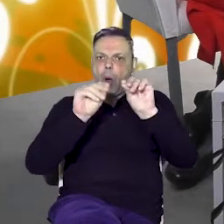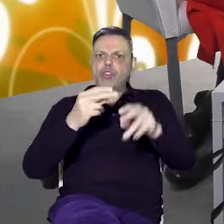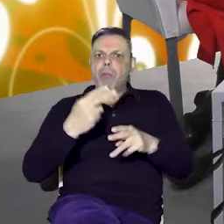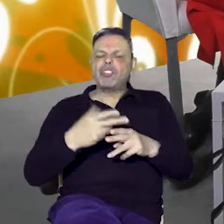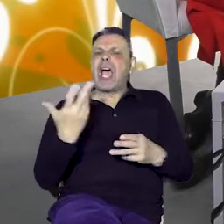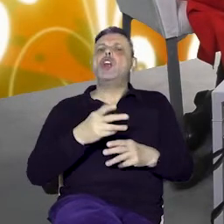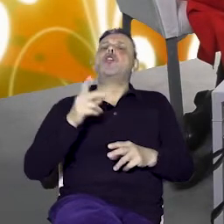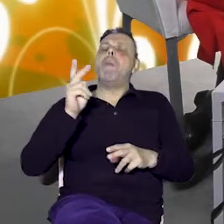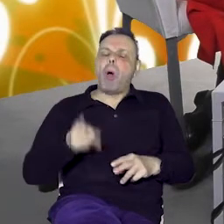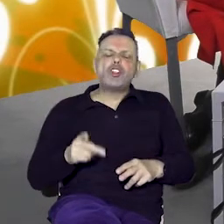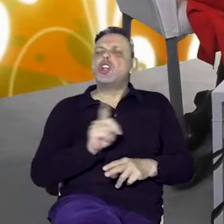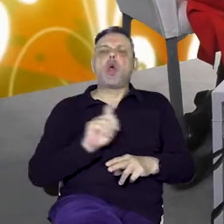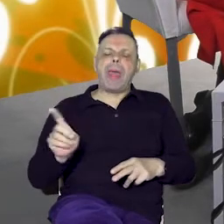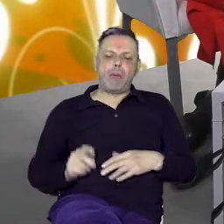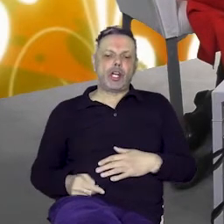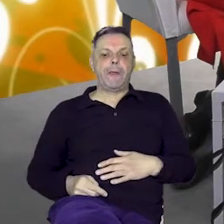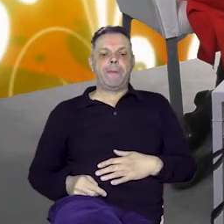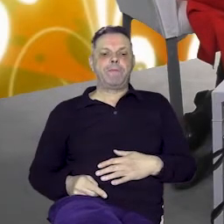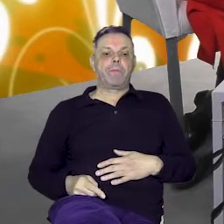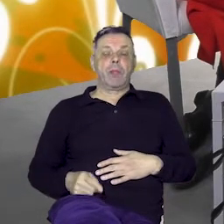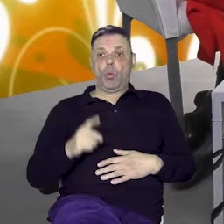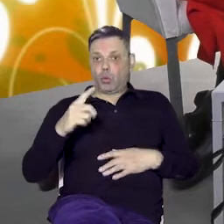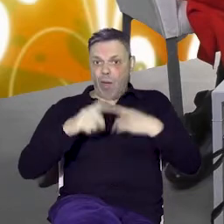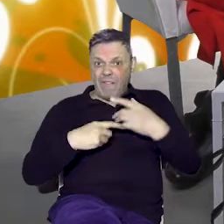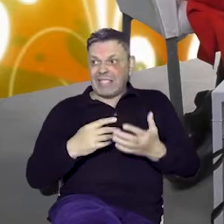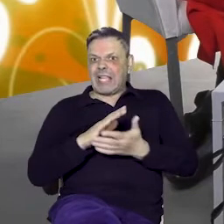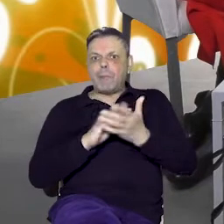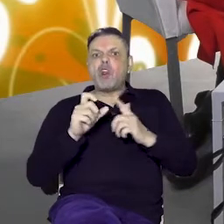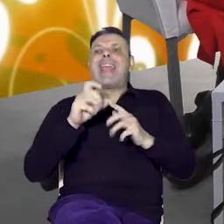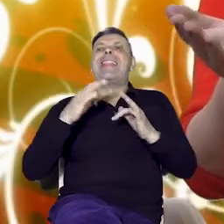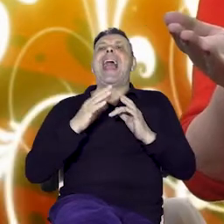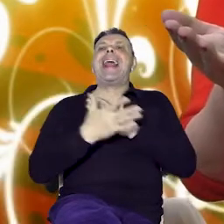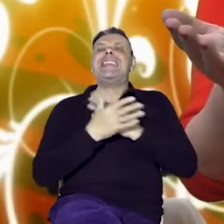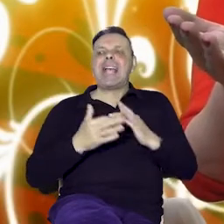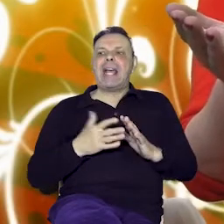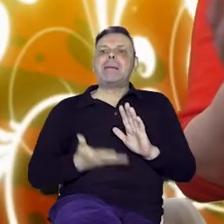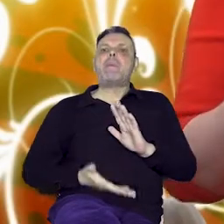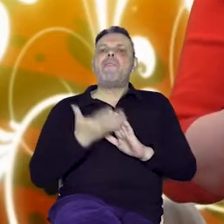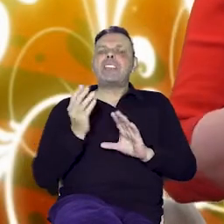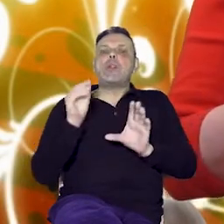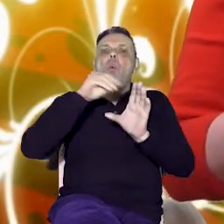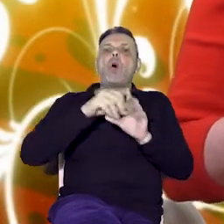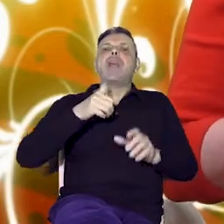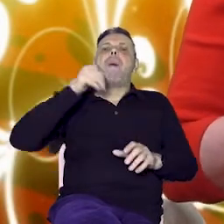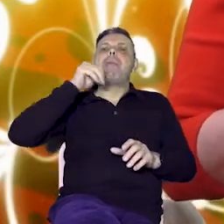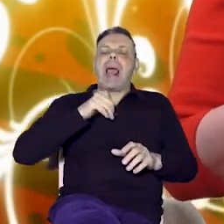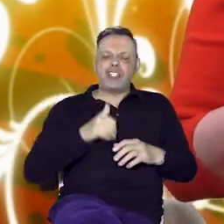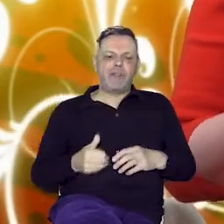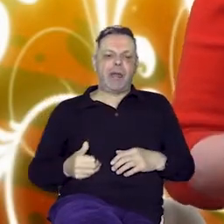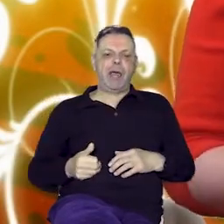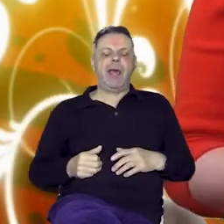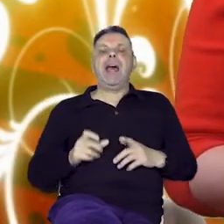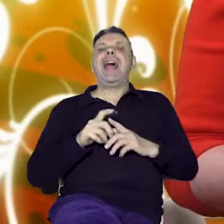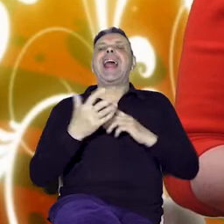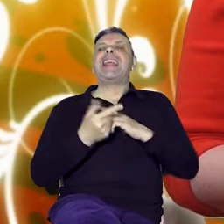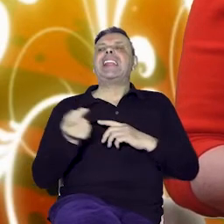smije, što ne smije. Da. Ali u toj fazi kada krene s dijalizom treba povećati unos bjelančevina. Jer na dijalizi